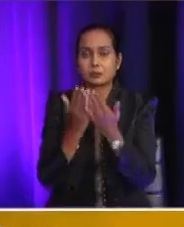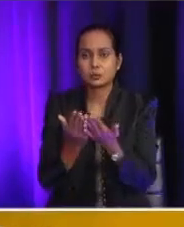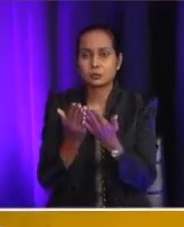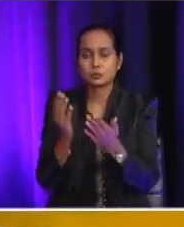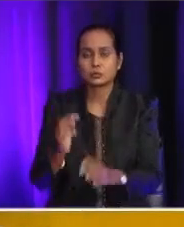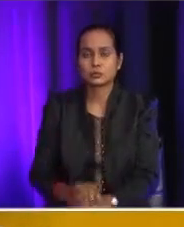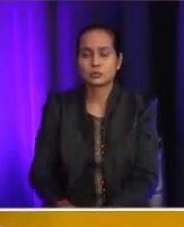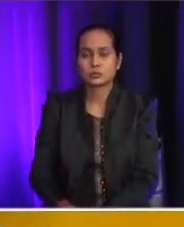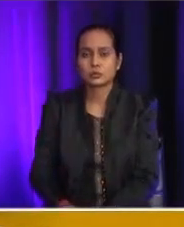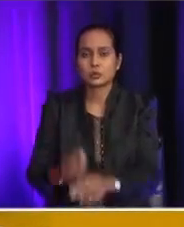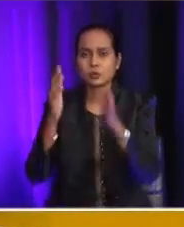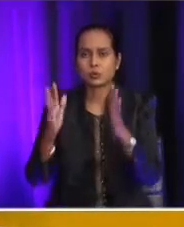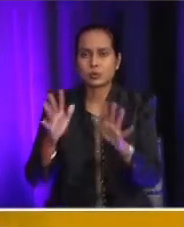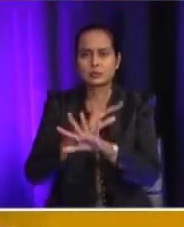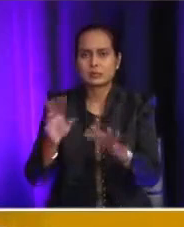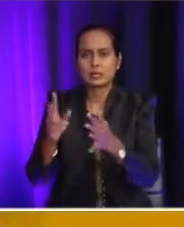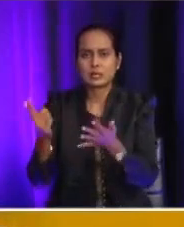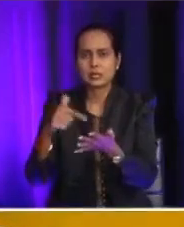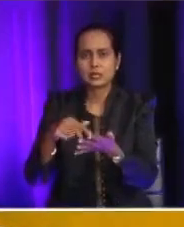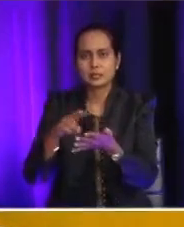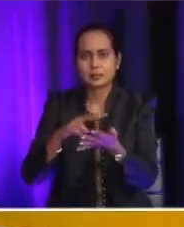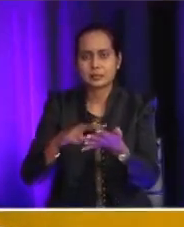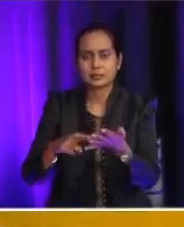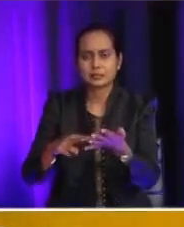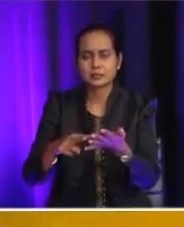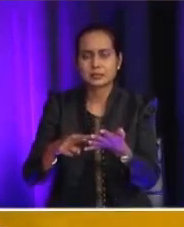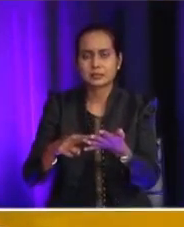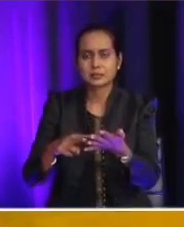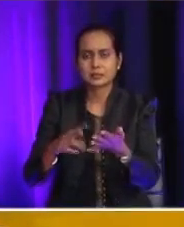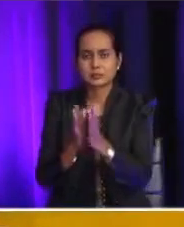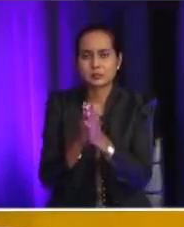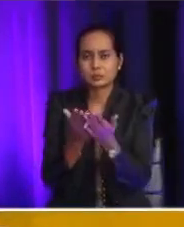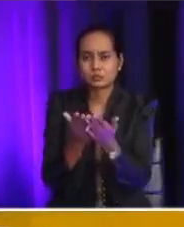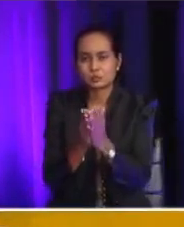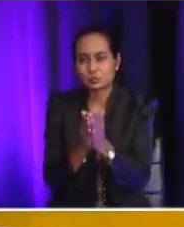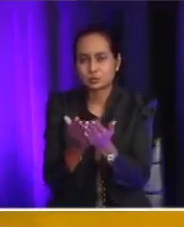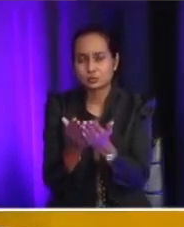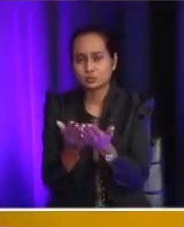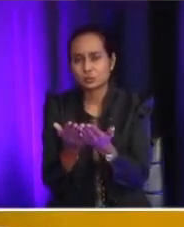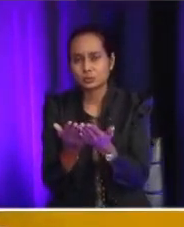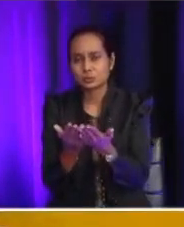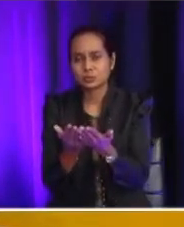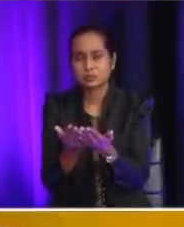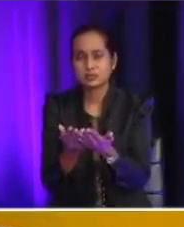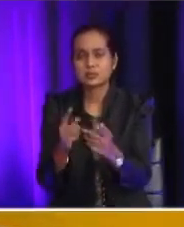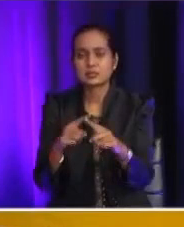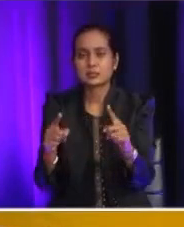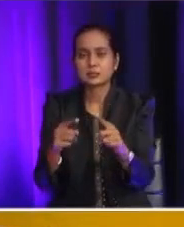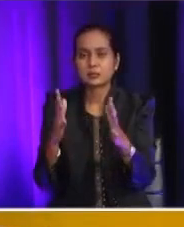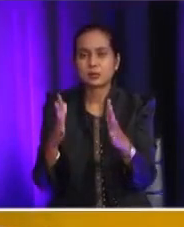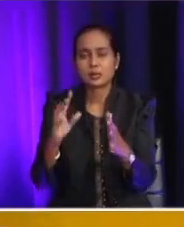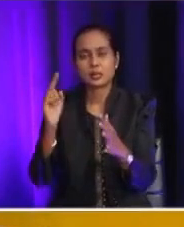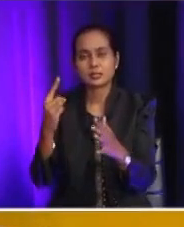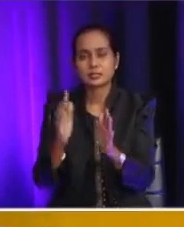sekarang orang tidak lagi membaca buku secara fizikal macam hari ini yang kita bawa, tetapi orang hanya